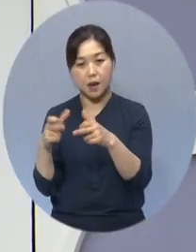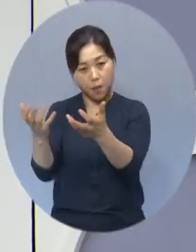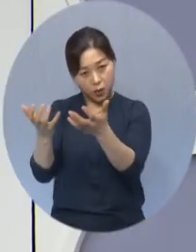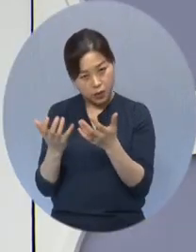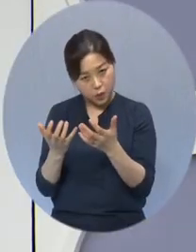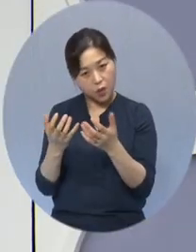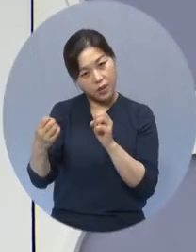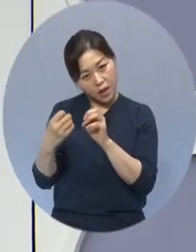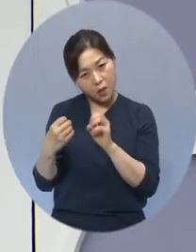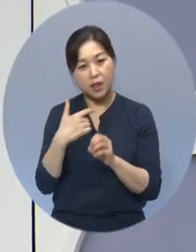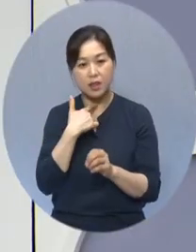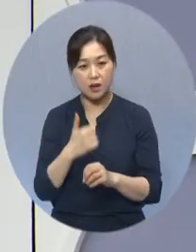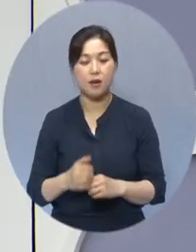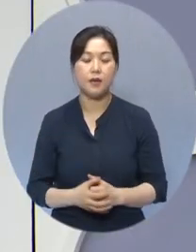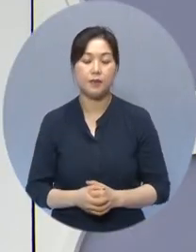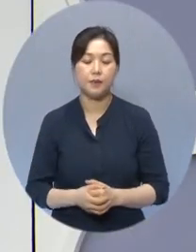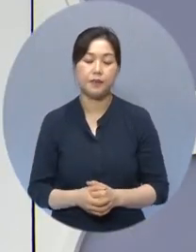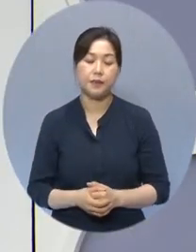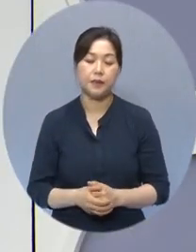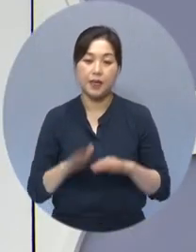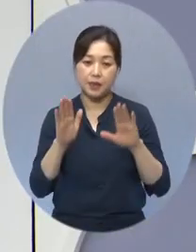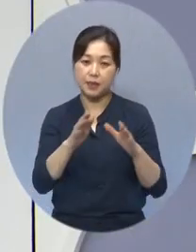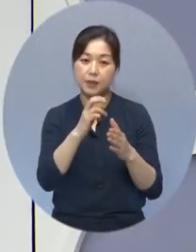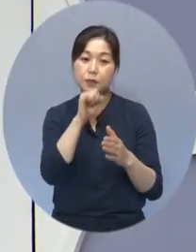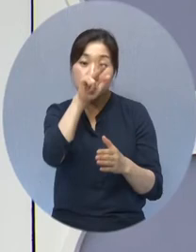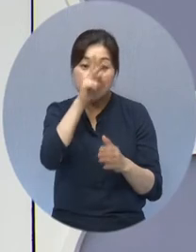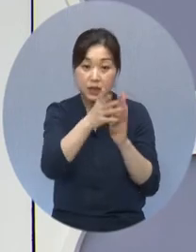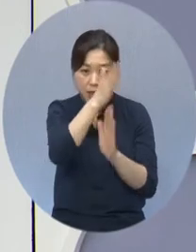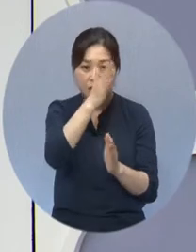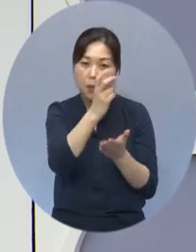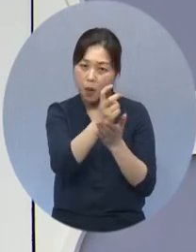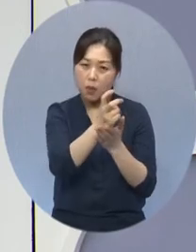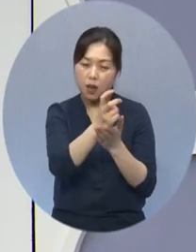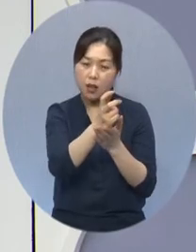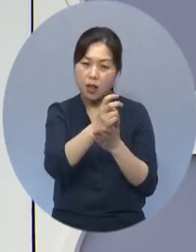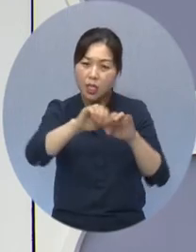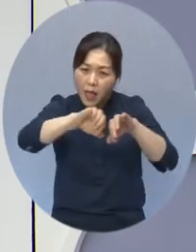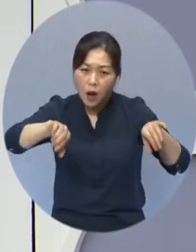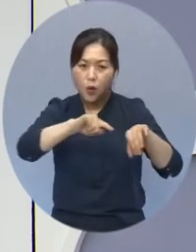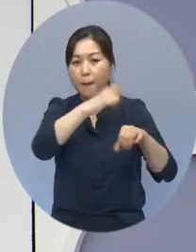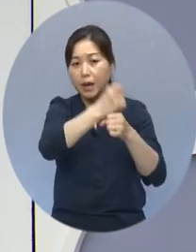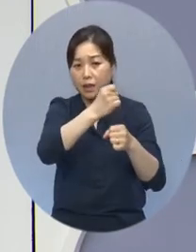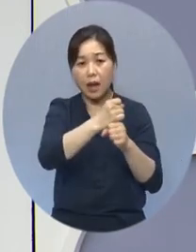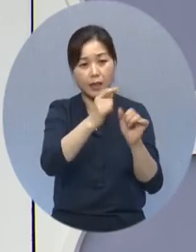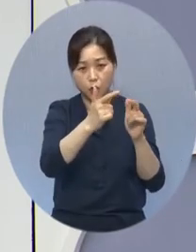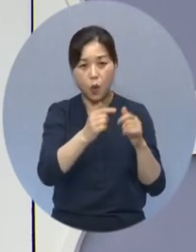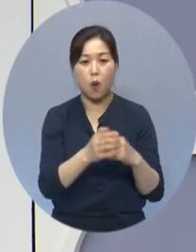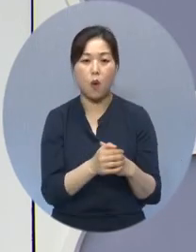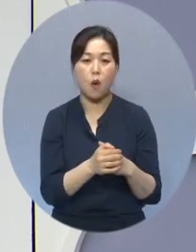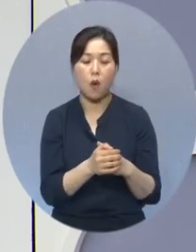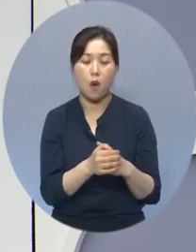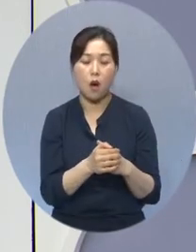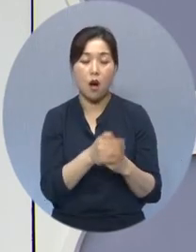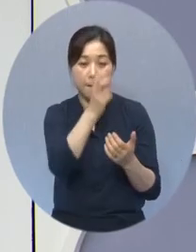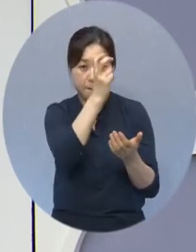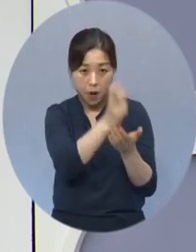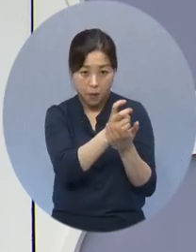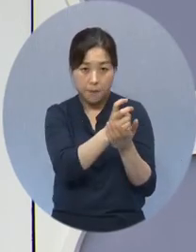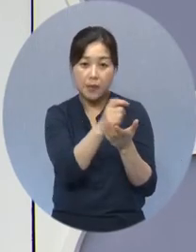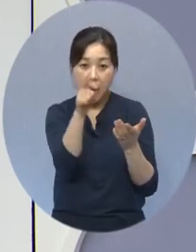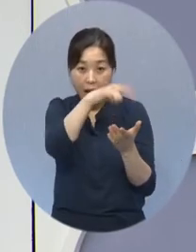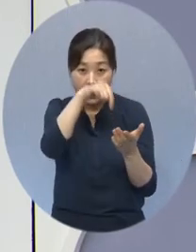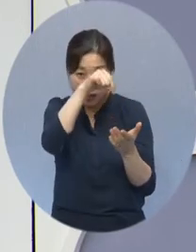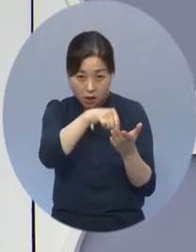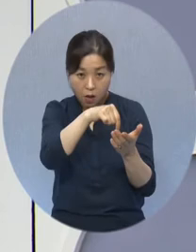들어봤는데 물론 뭐 지금 제도를 용인시에서 별도로 만든 건 없고요. 네. 그런 만들어진 그 제도나 이런